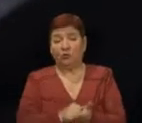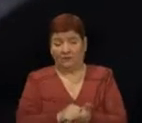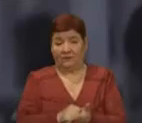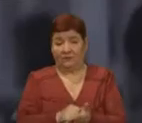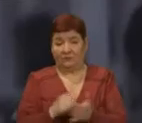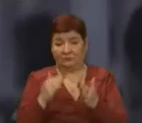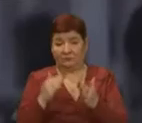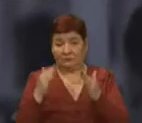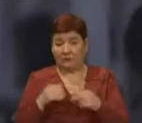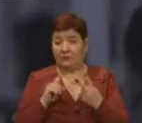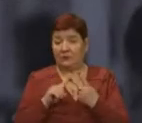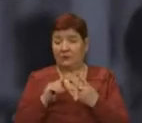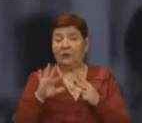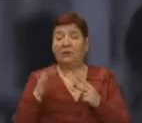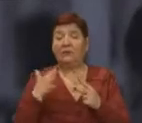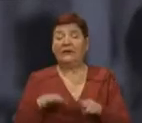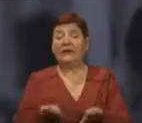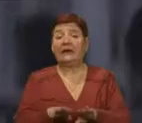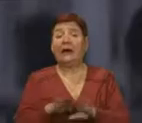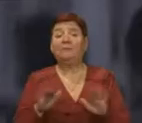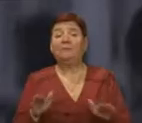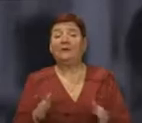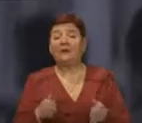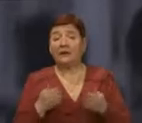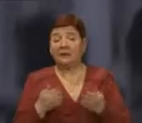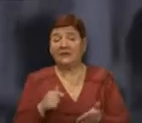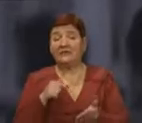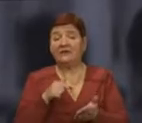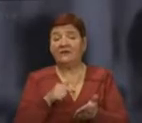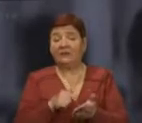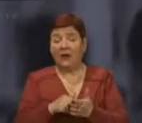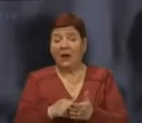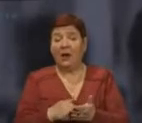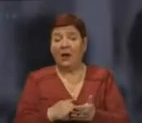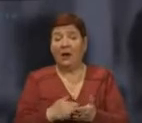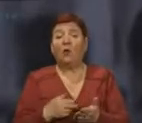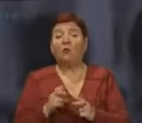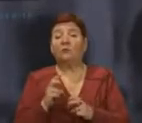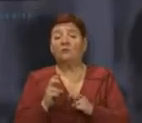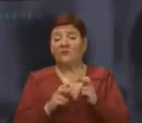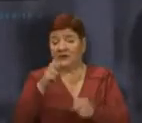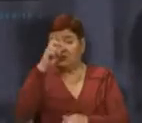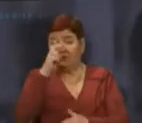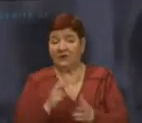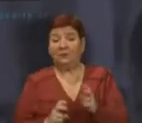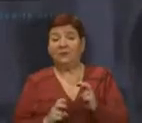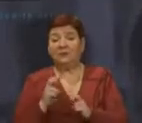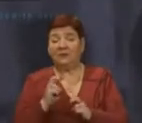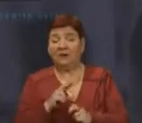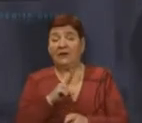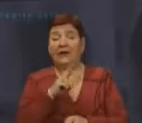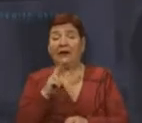Але другий момент – це отака підтримка, крім цільової субвенції комунальним підприємствам, да, яка йде на